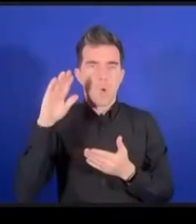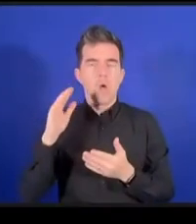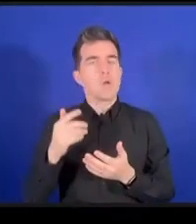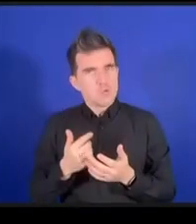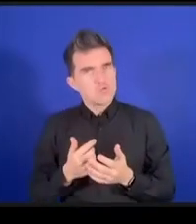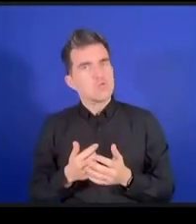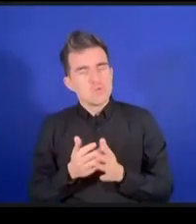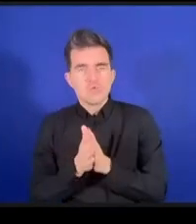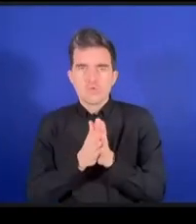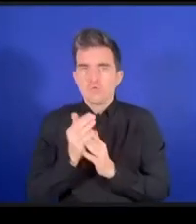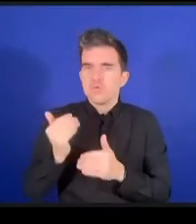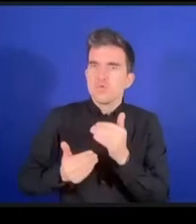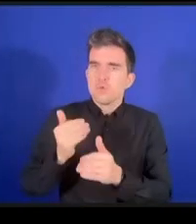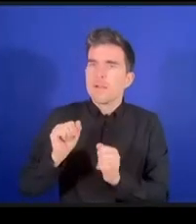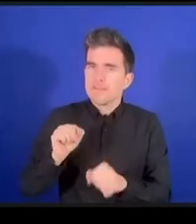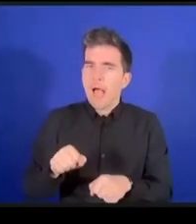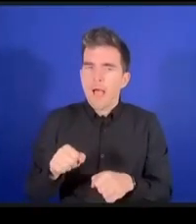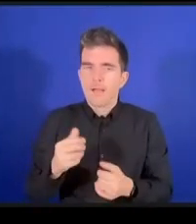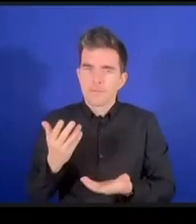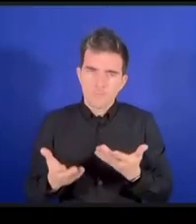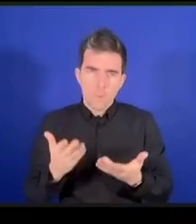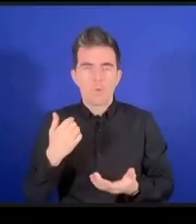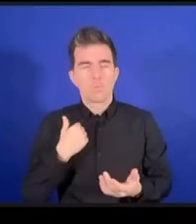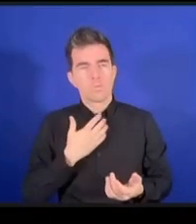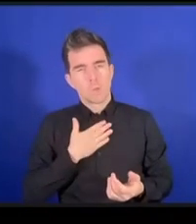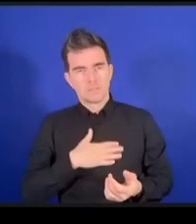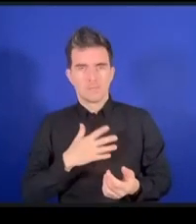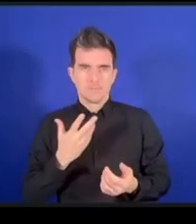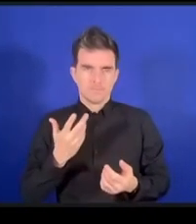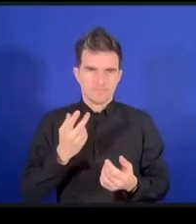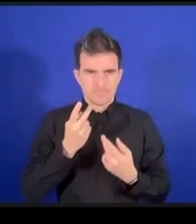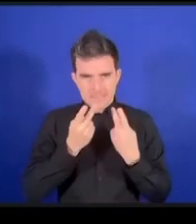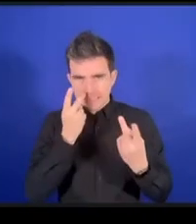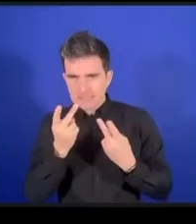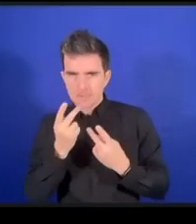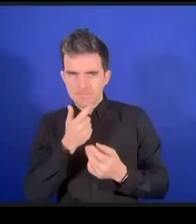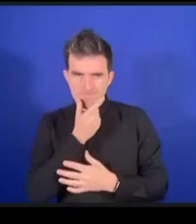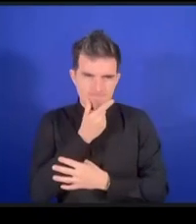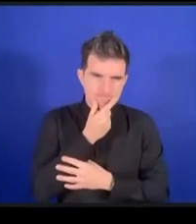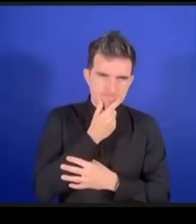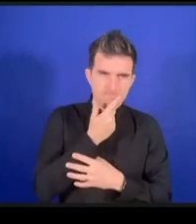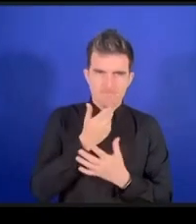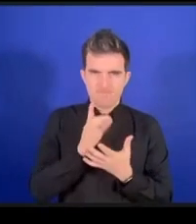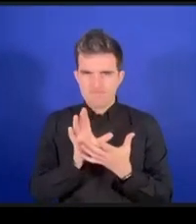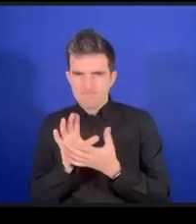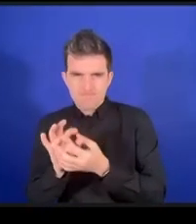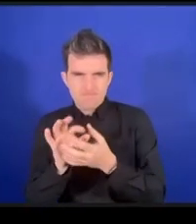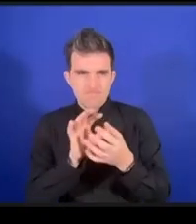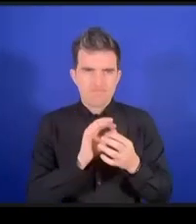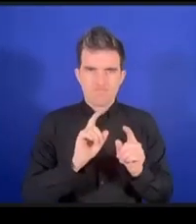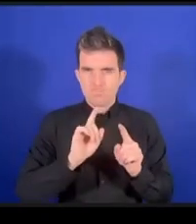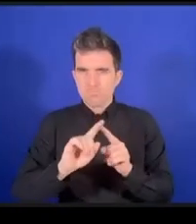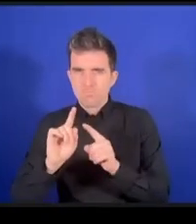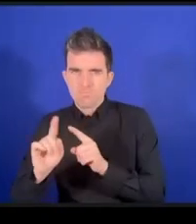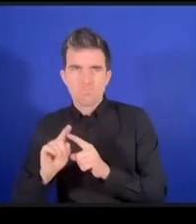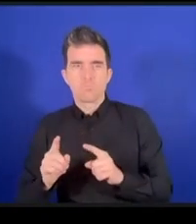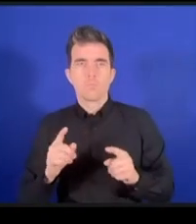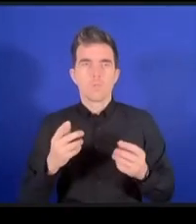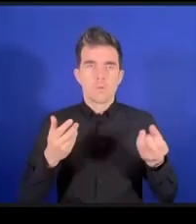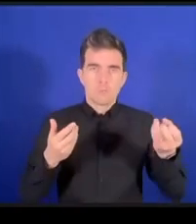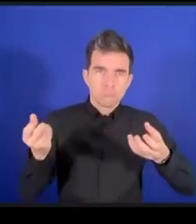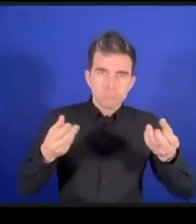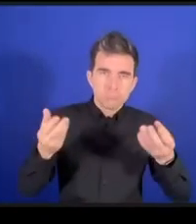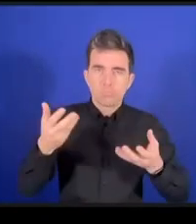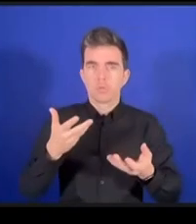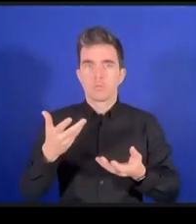эти связи может быть это даже просто вопросы связе и коммуникации и связи